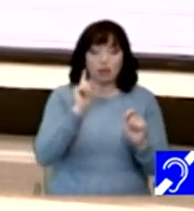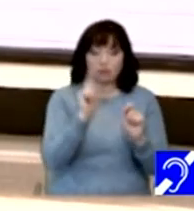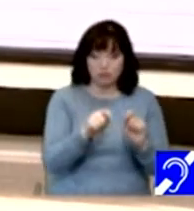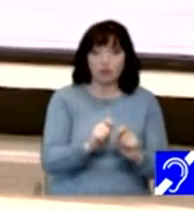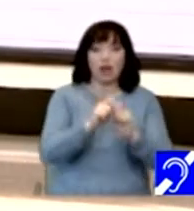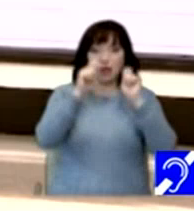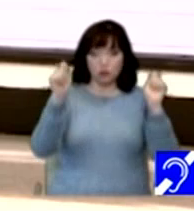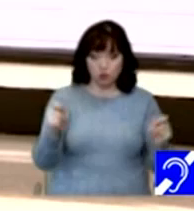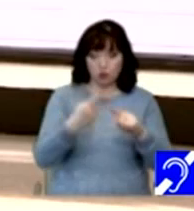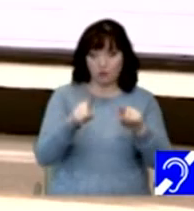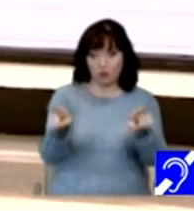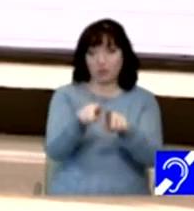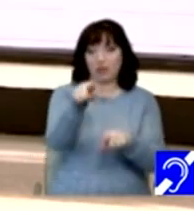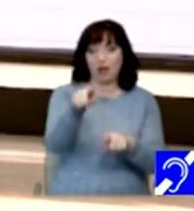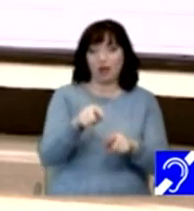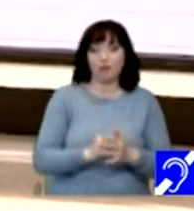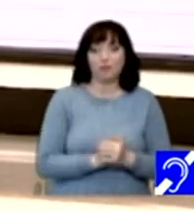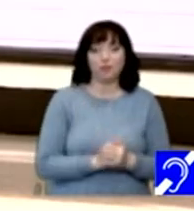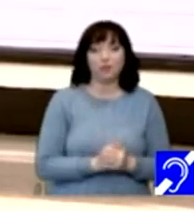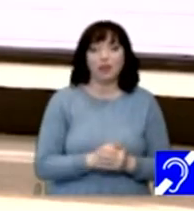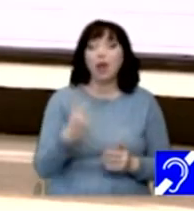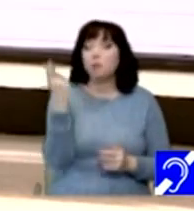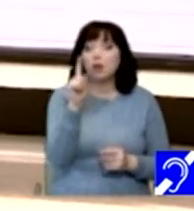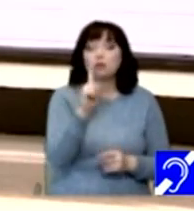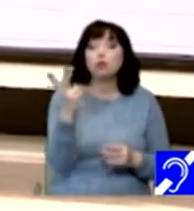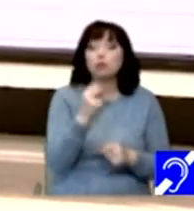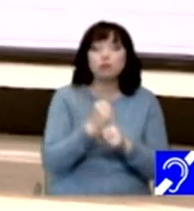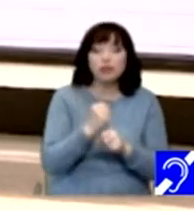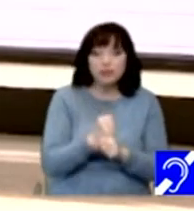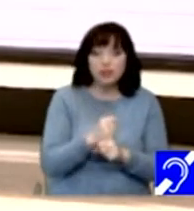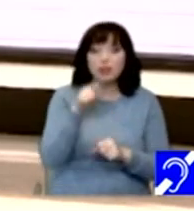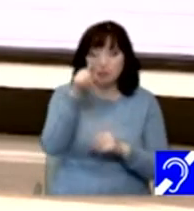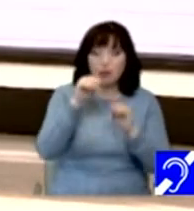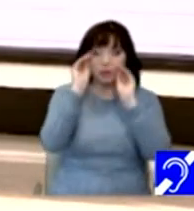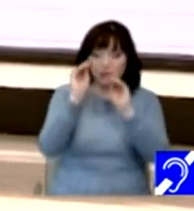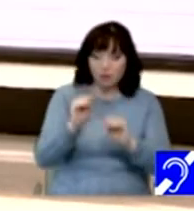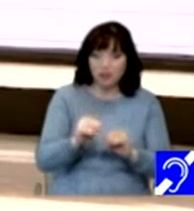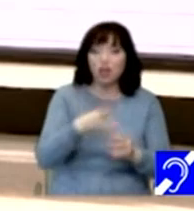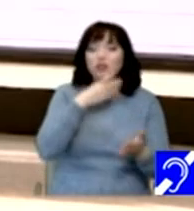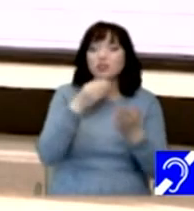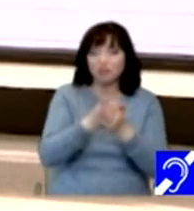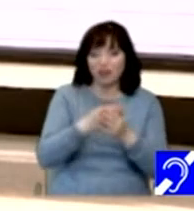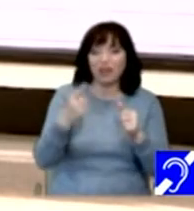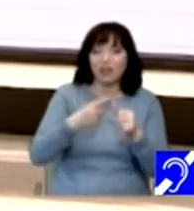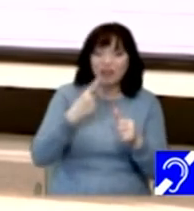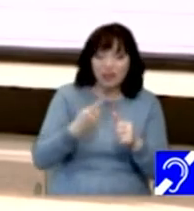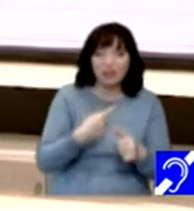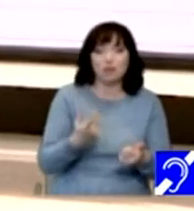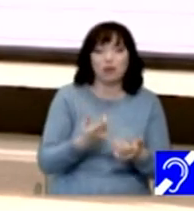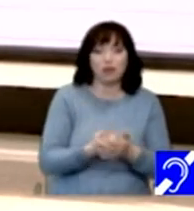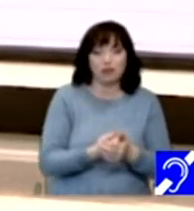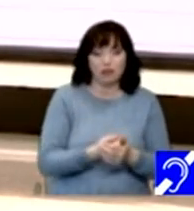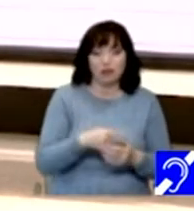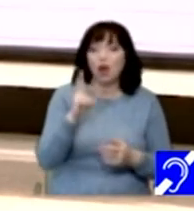la fel ca cea pe care o vedeți în spatele meu. Primul lucru pe care trebuie să-l faceți aici este să vă completați datele personale. Vom începe așadar